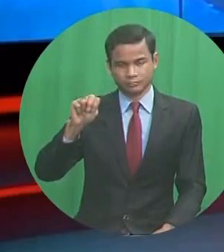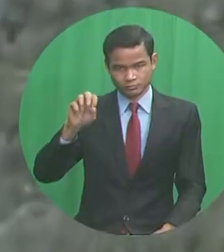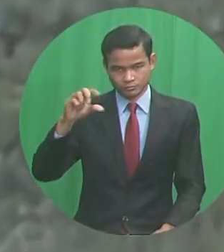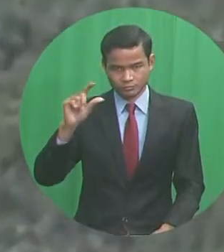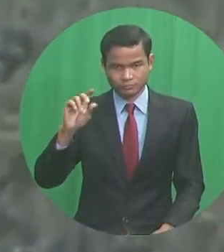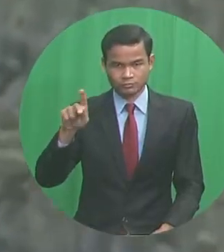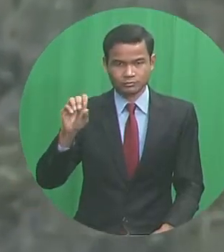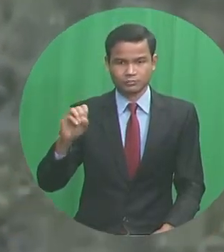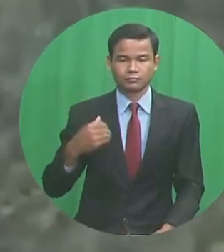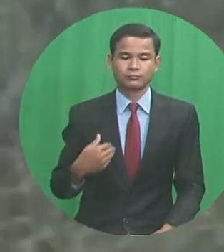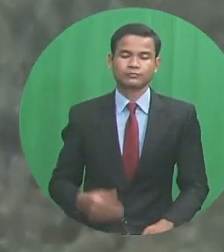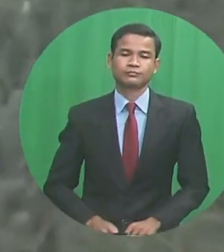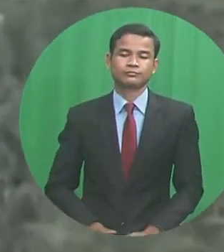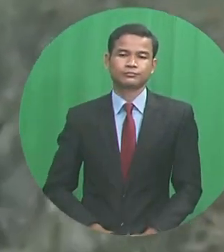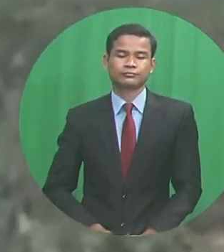ទេស